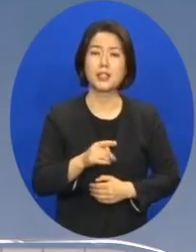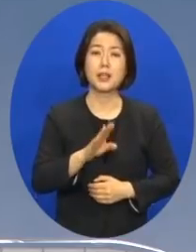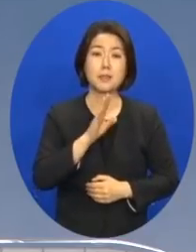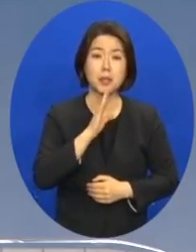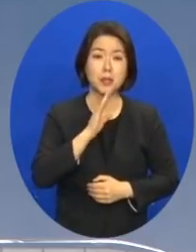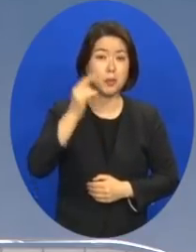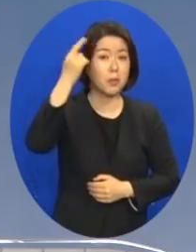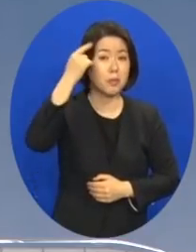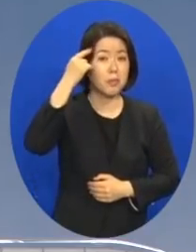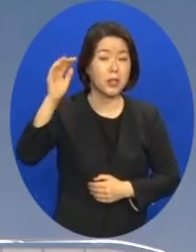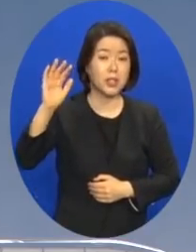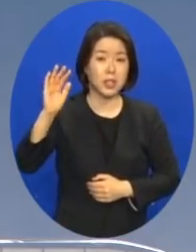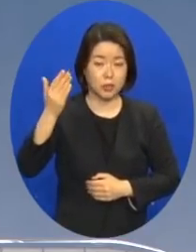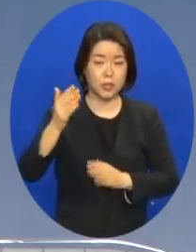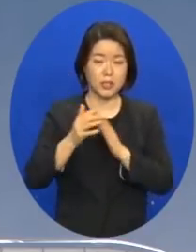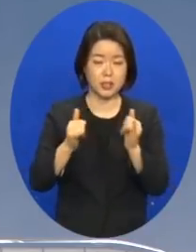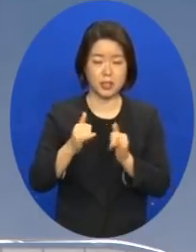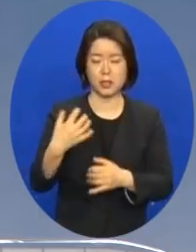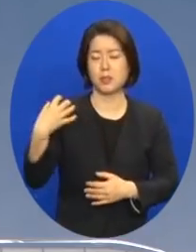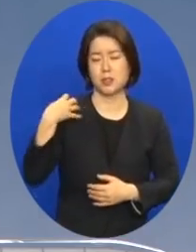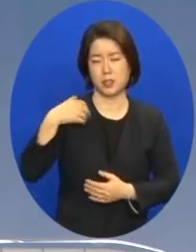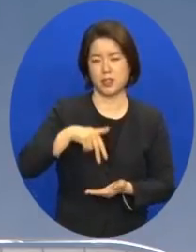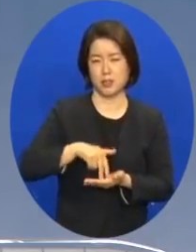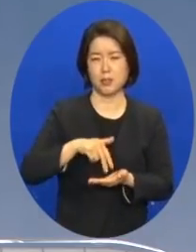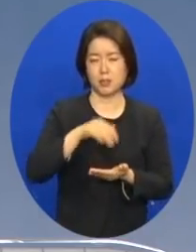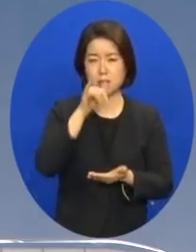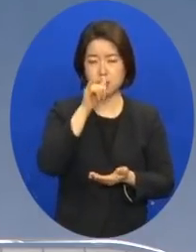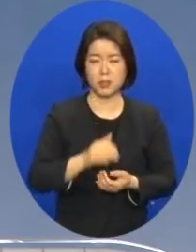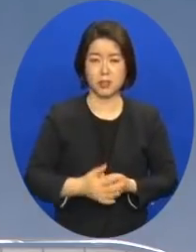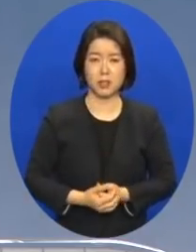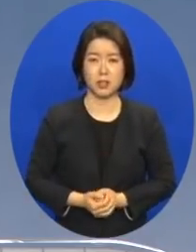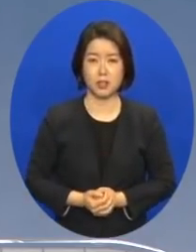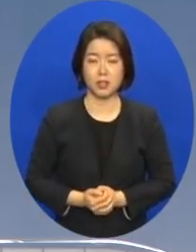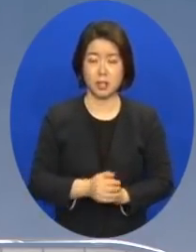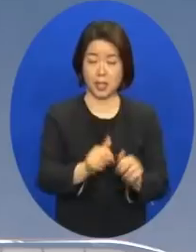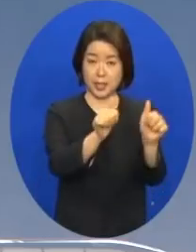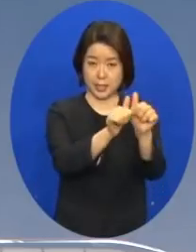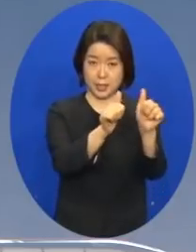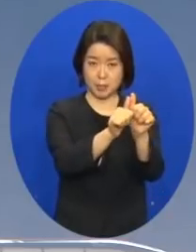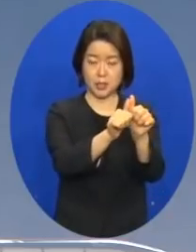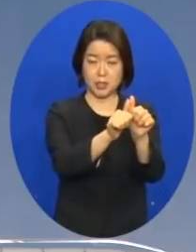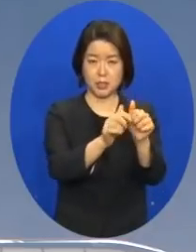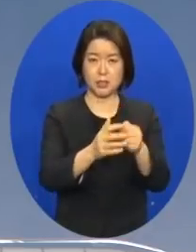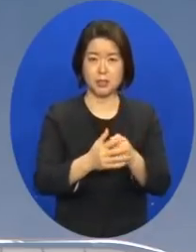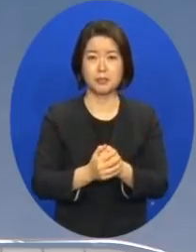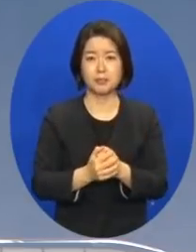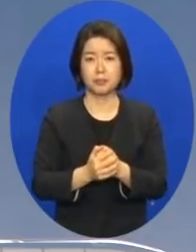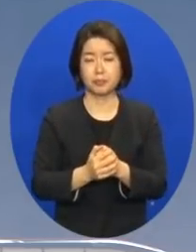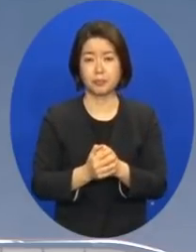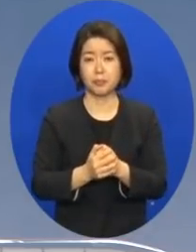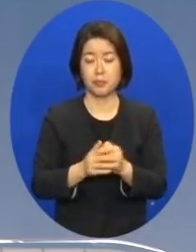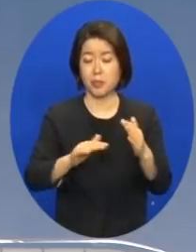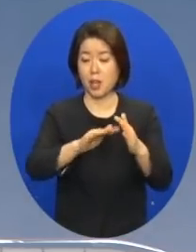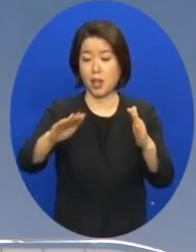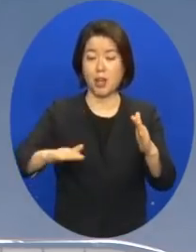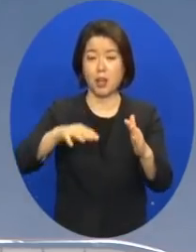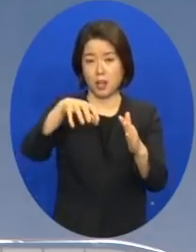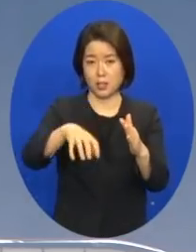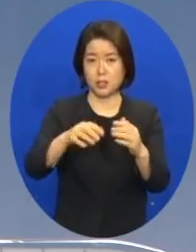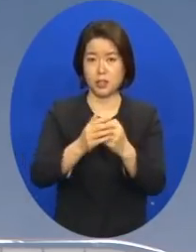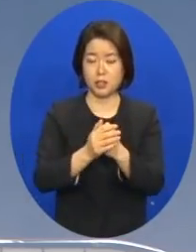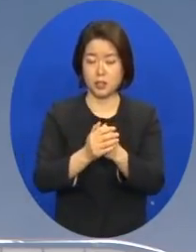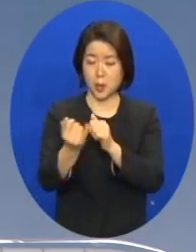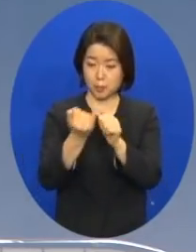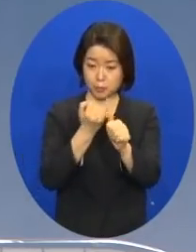된 사람의 책임인 것입니다. 남자들이 가정에서